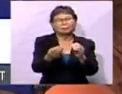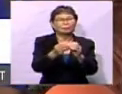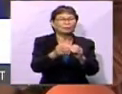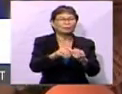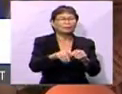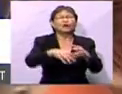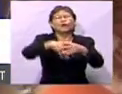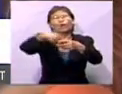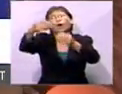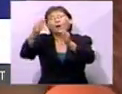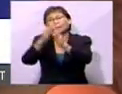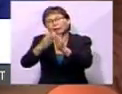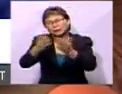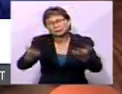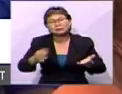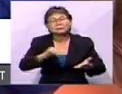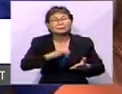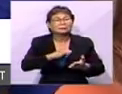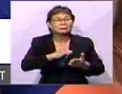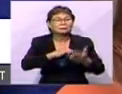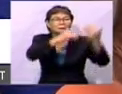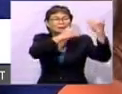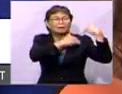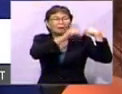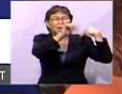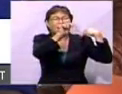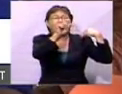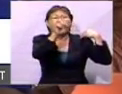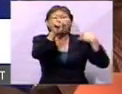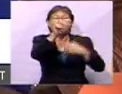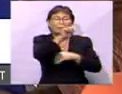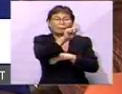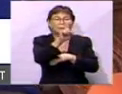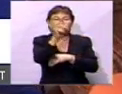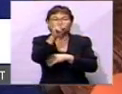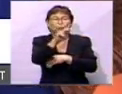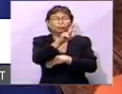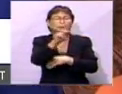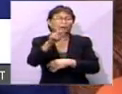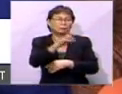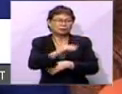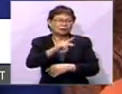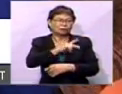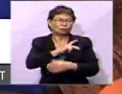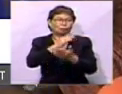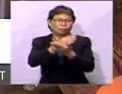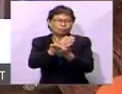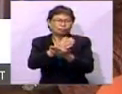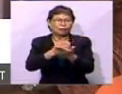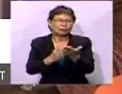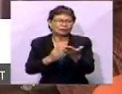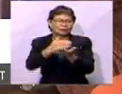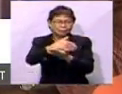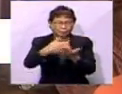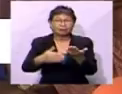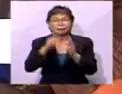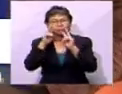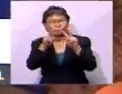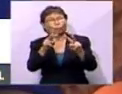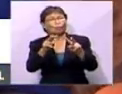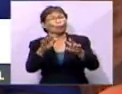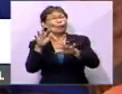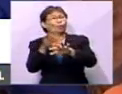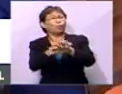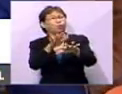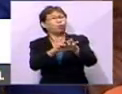ini, insyaAllah. Saya selaku adun dan juga ketua bahagian di sini, ucap terima kasihlah tamah ini. Saya tengok respon amat baik sekali. Saya pun